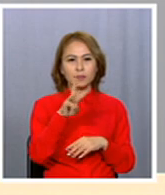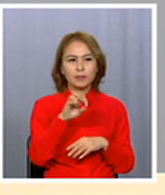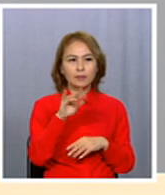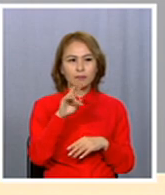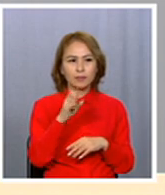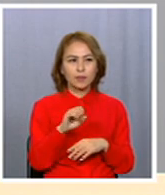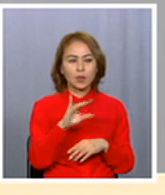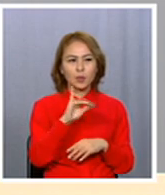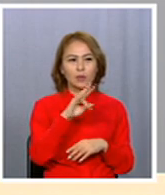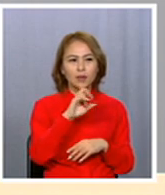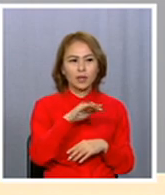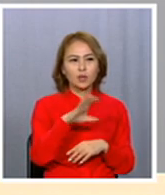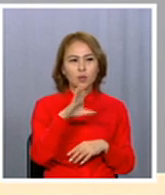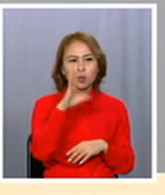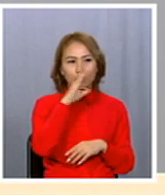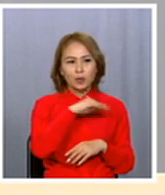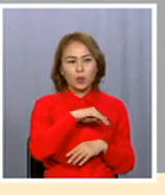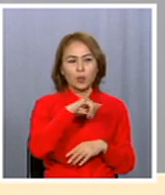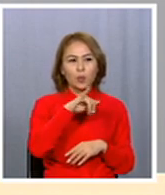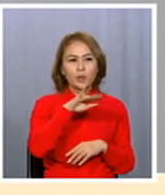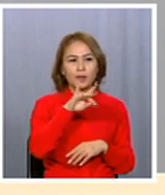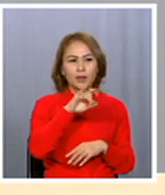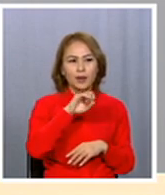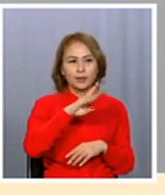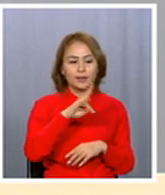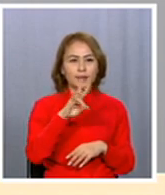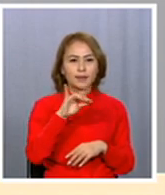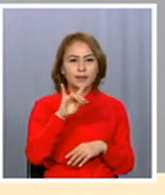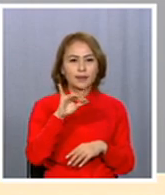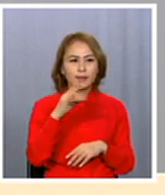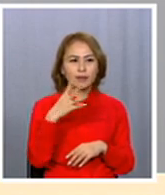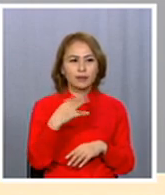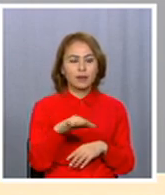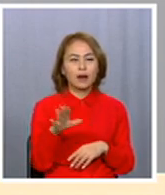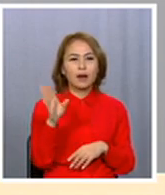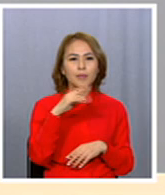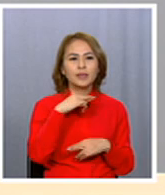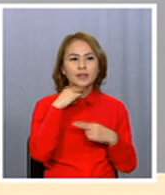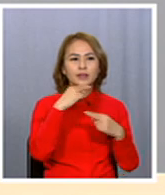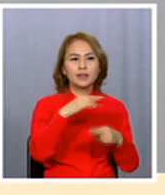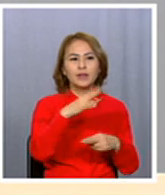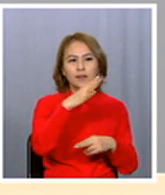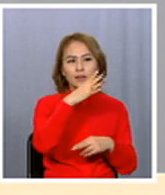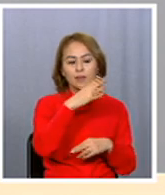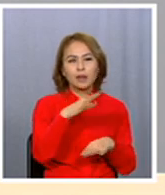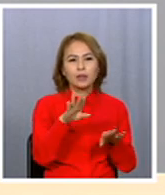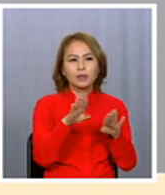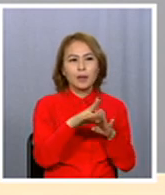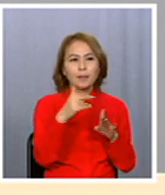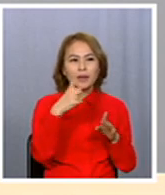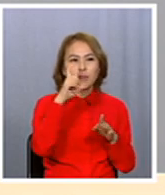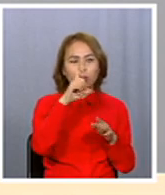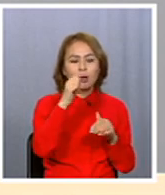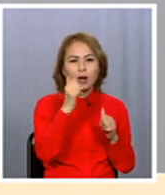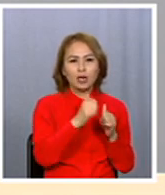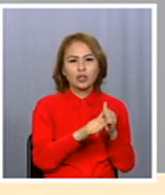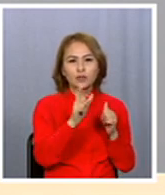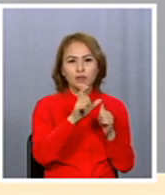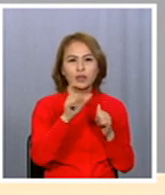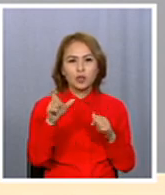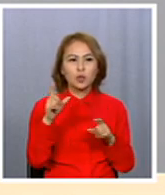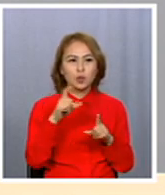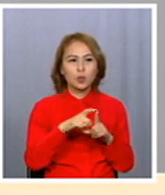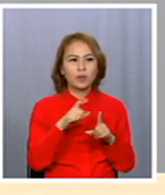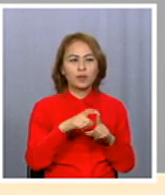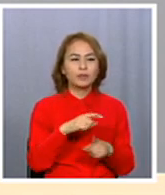юнат сумел удрать низиной. Обратите внимание на первые буквы каждого слова.